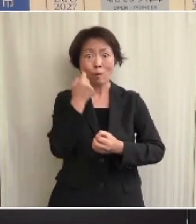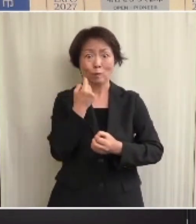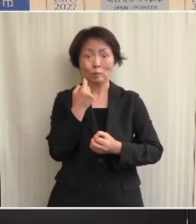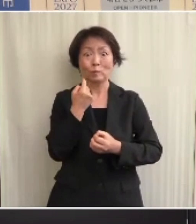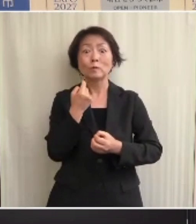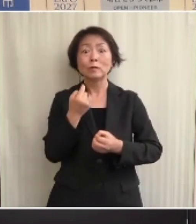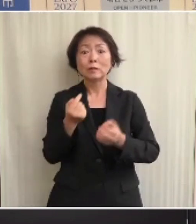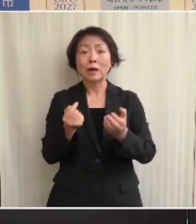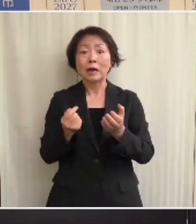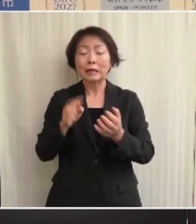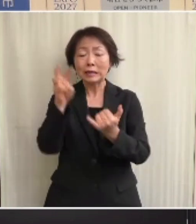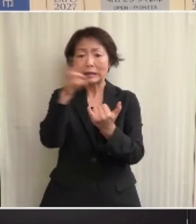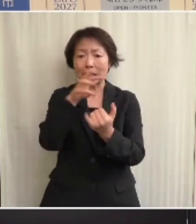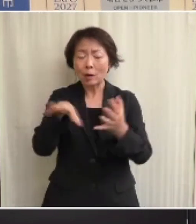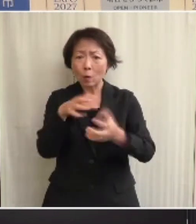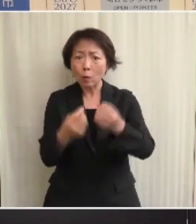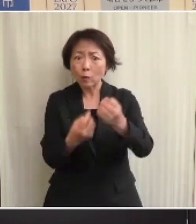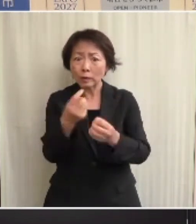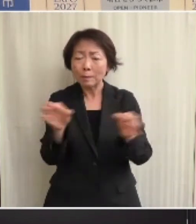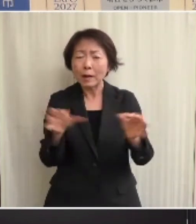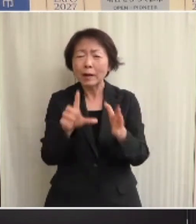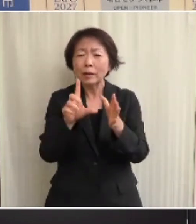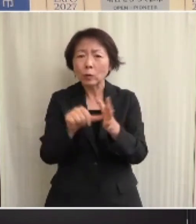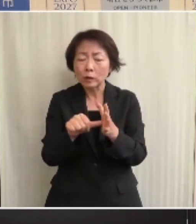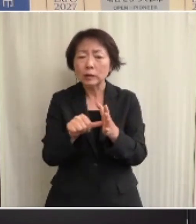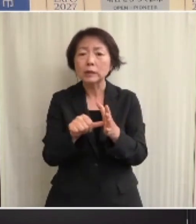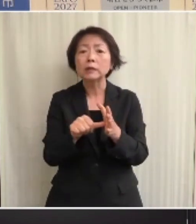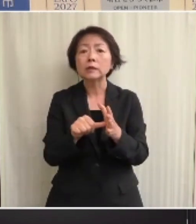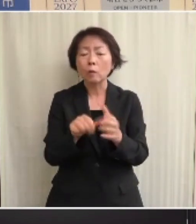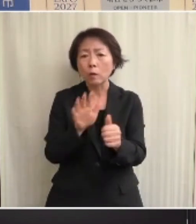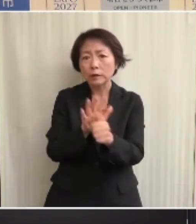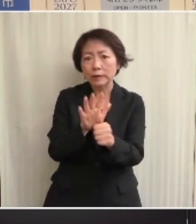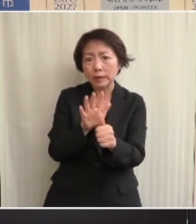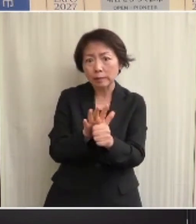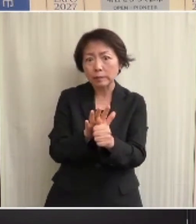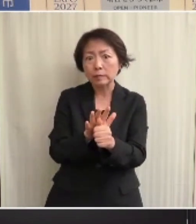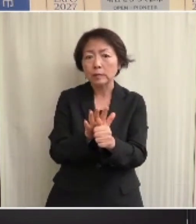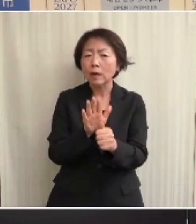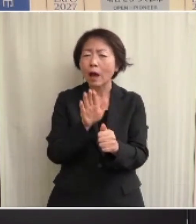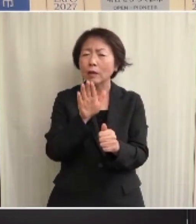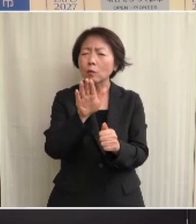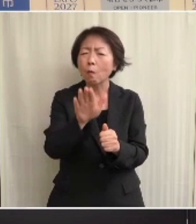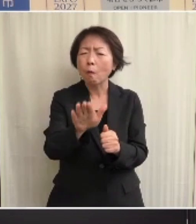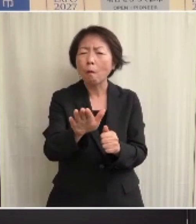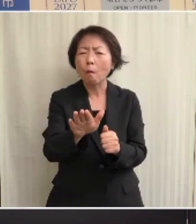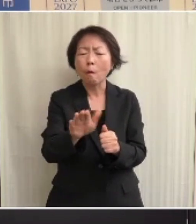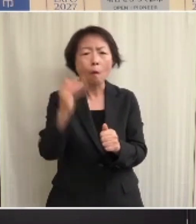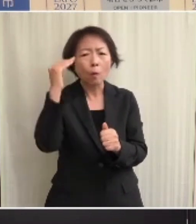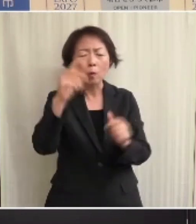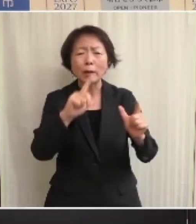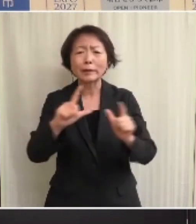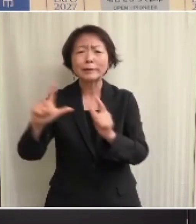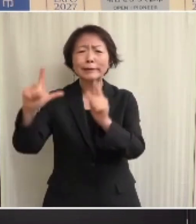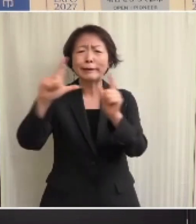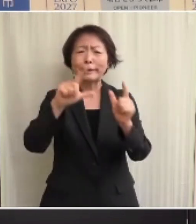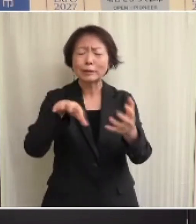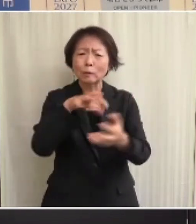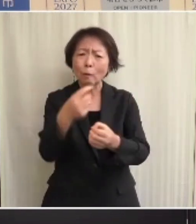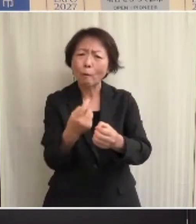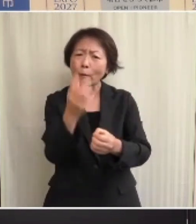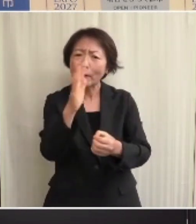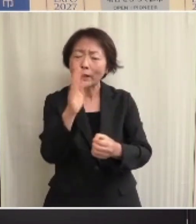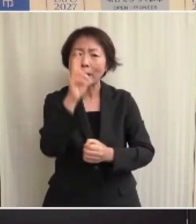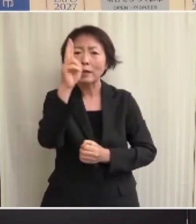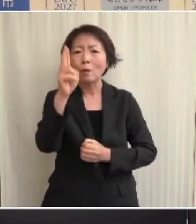った発災直後の混乱防止、それから発災からしばらくの間のですね、混乱防止に向けて